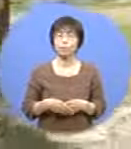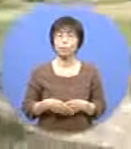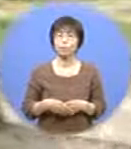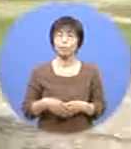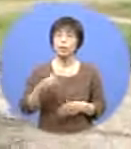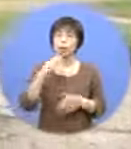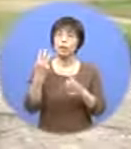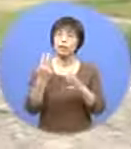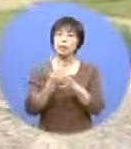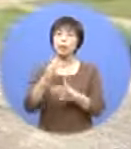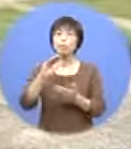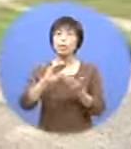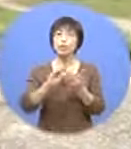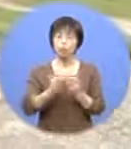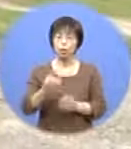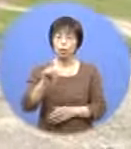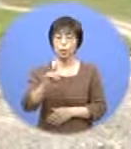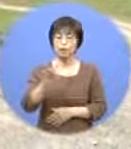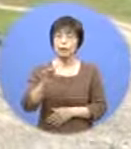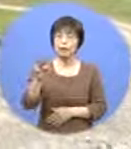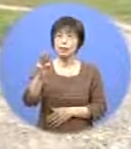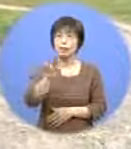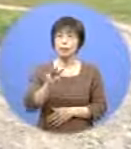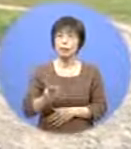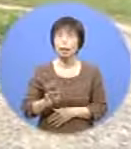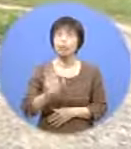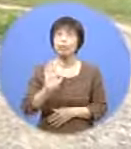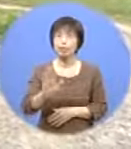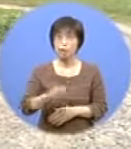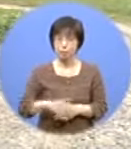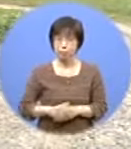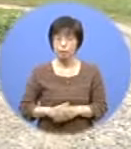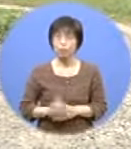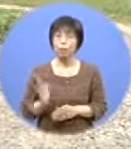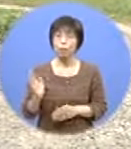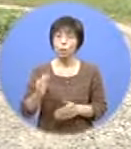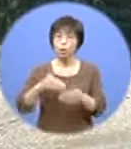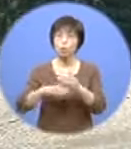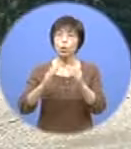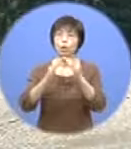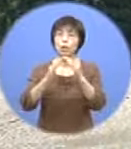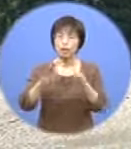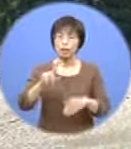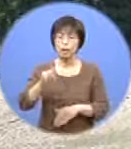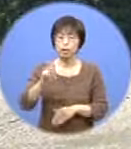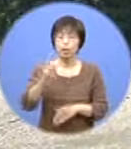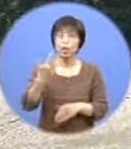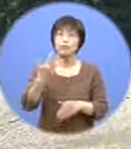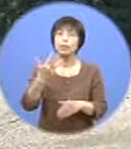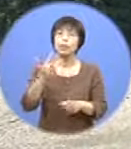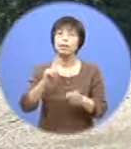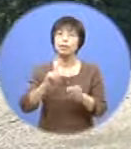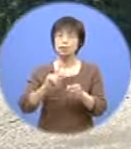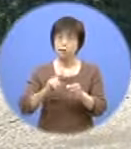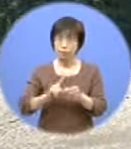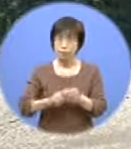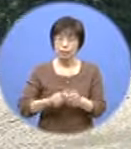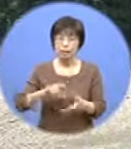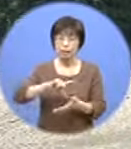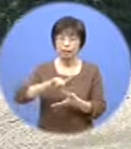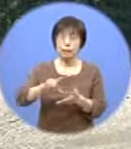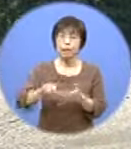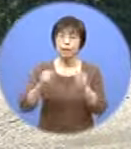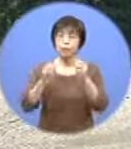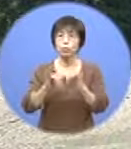白浜町の引き川を訪ねました。阿吾の私保存会は平成18年地域住民により